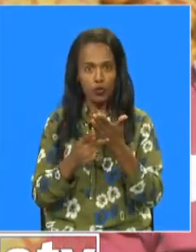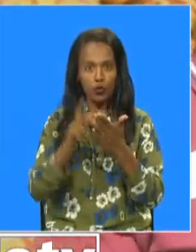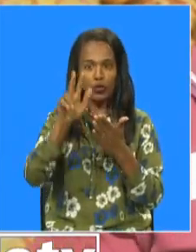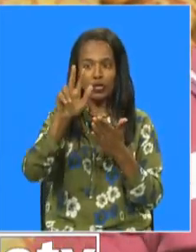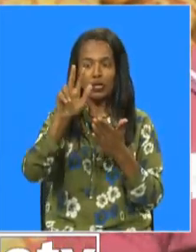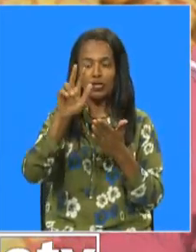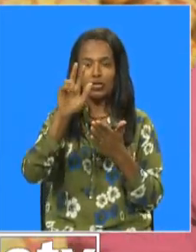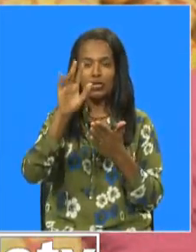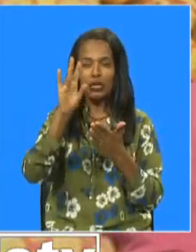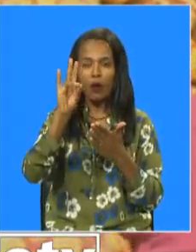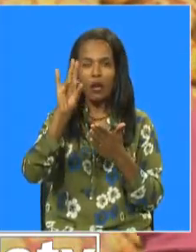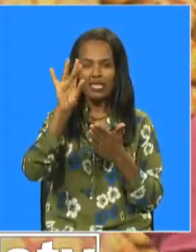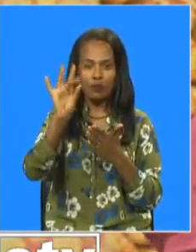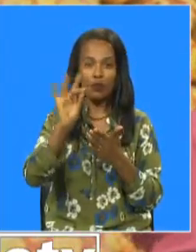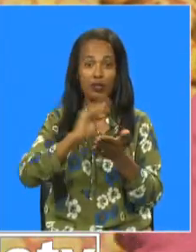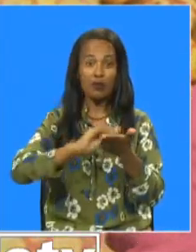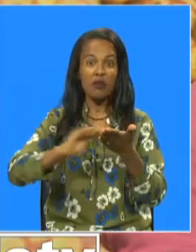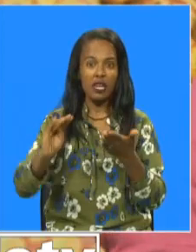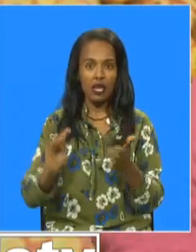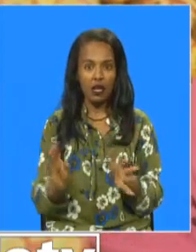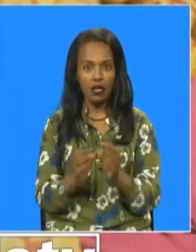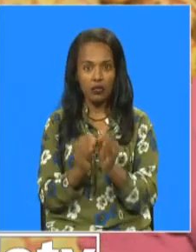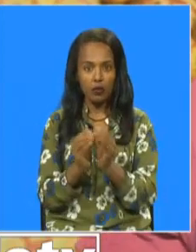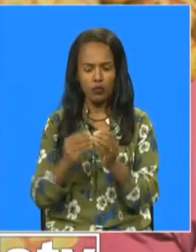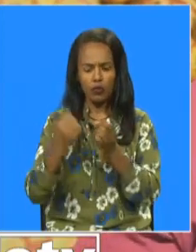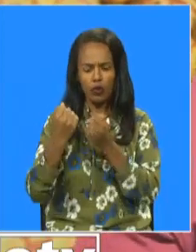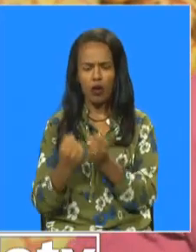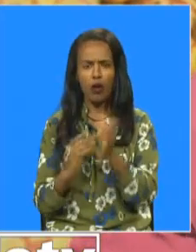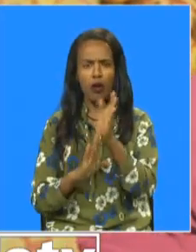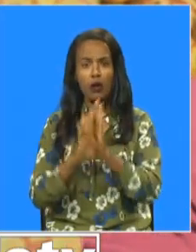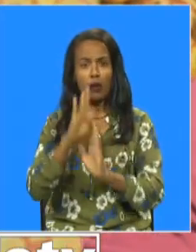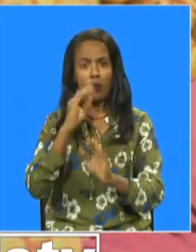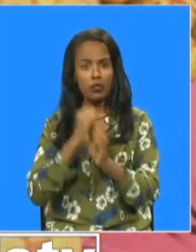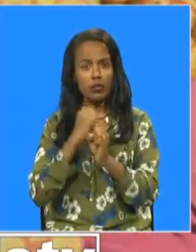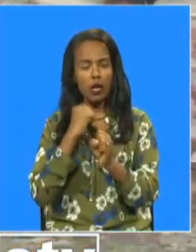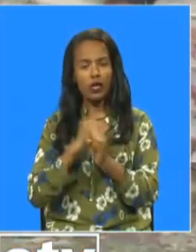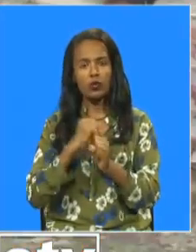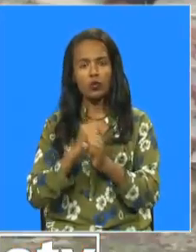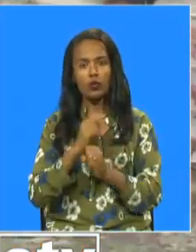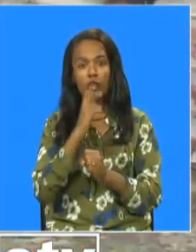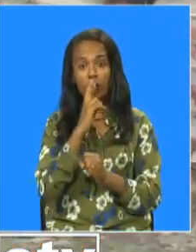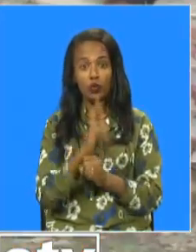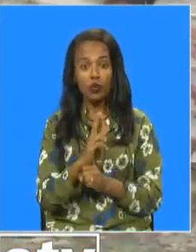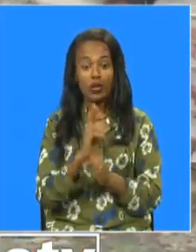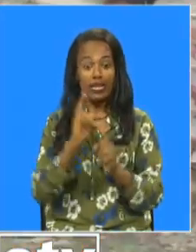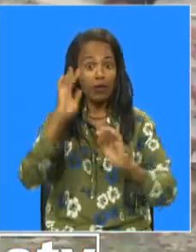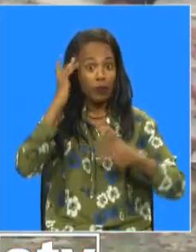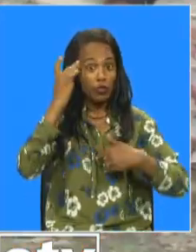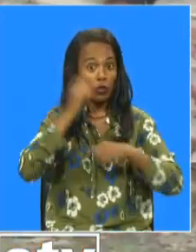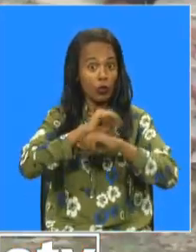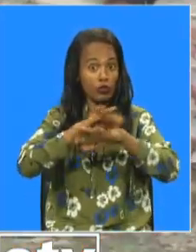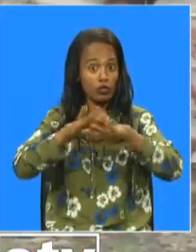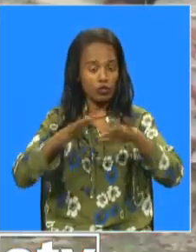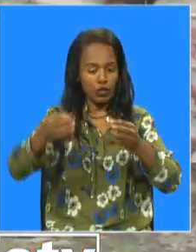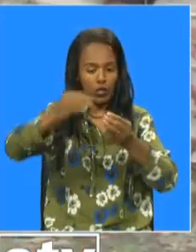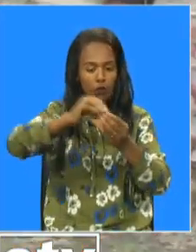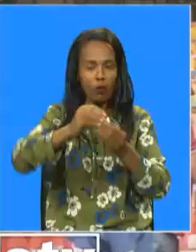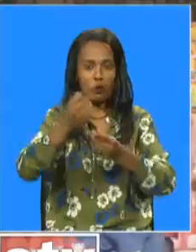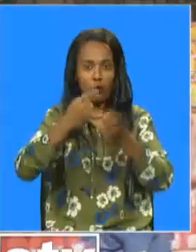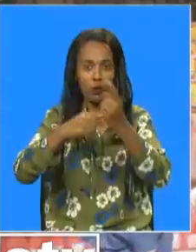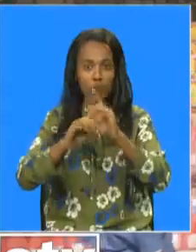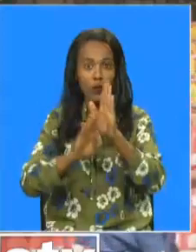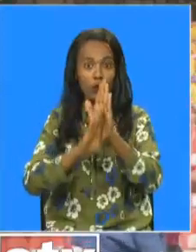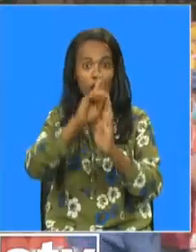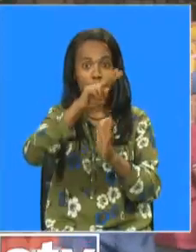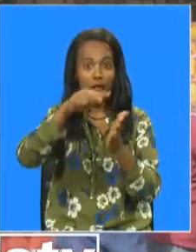78 ሚሊዮን ብር በጅተው ጠንካራ የልማት ስራችን እየሰሩ ያሉ ናቸው። የበሽታው ስርጭት እየተባባሰ በመምጣቱ